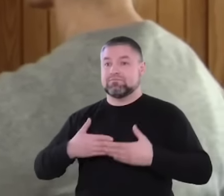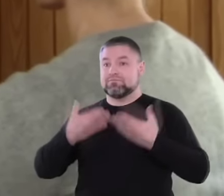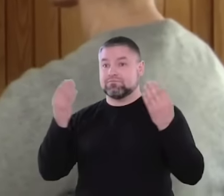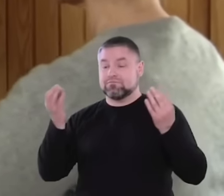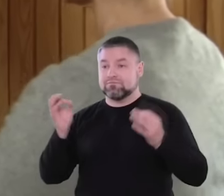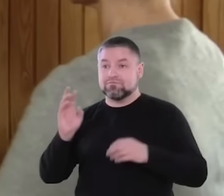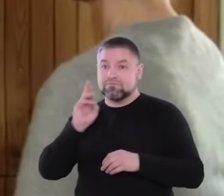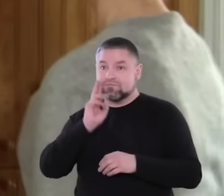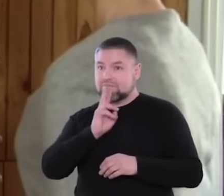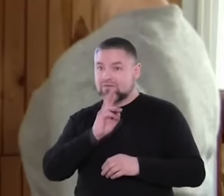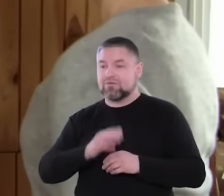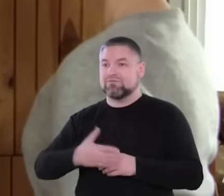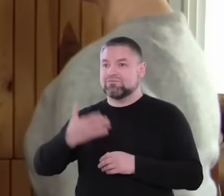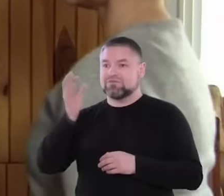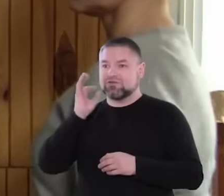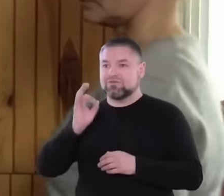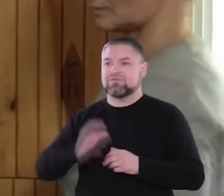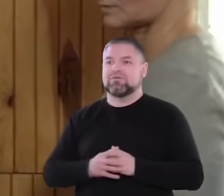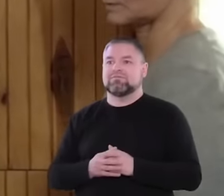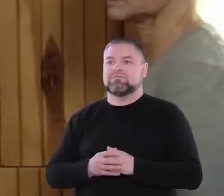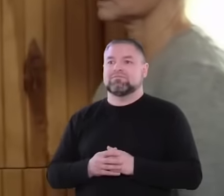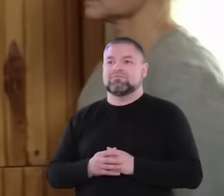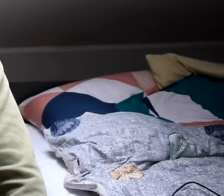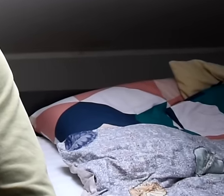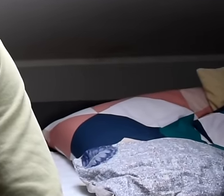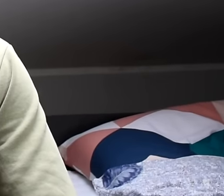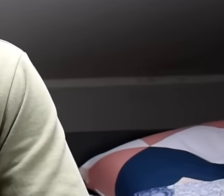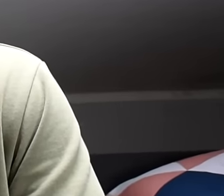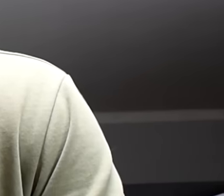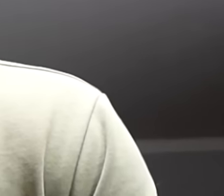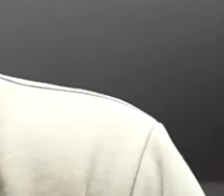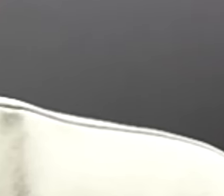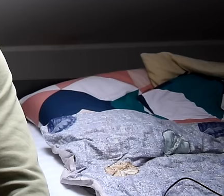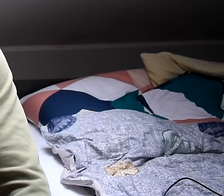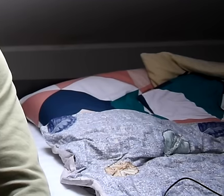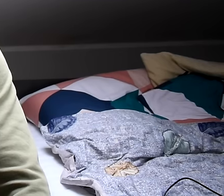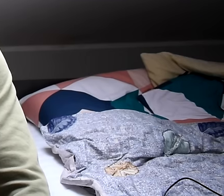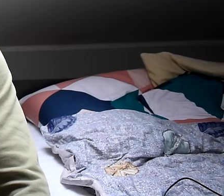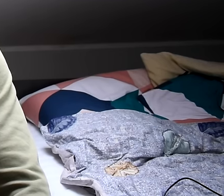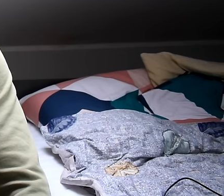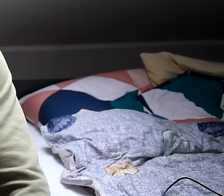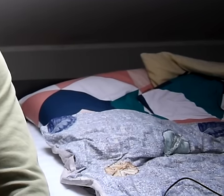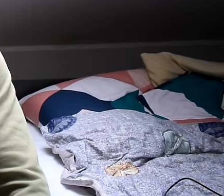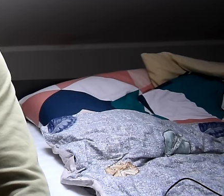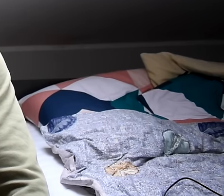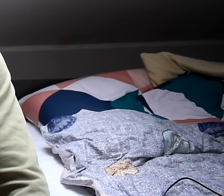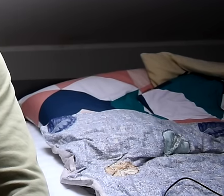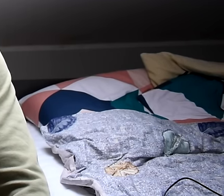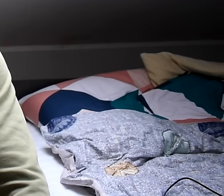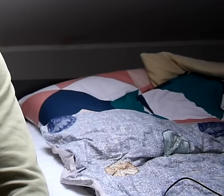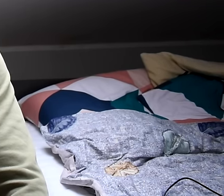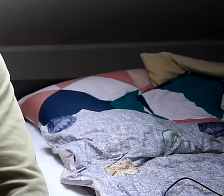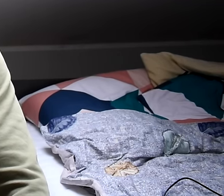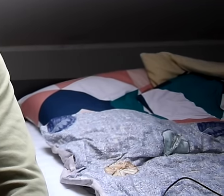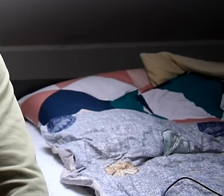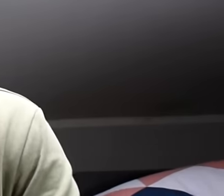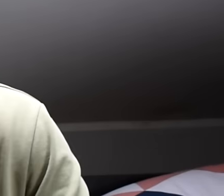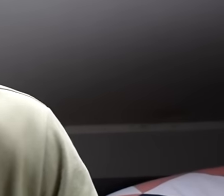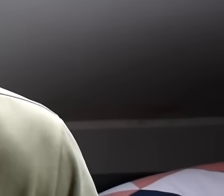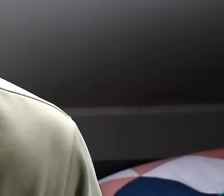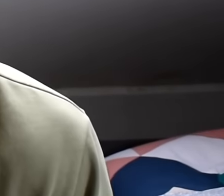Dzień dobry, mamo. Dzień dobry. Dzień dobry, proszę. Tak jak wam o tym mówiłem, o tej piosence w tle, nie? Że się